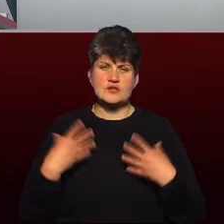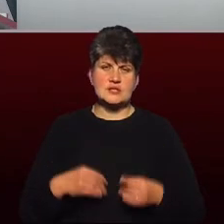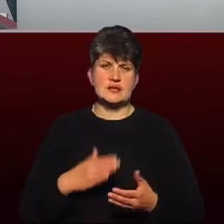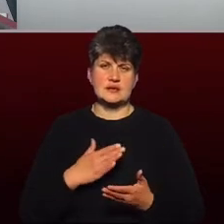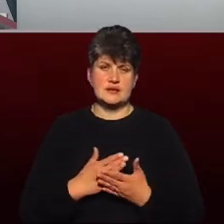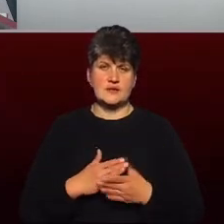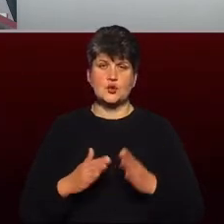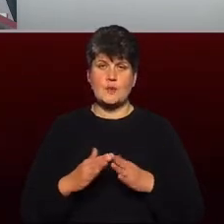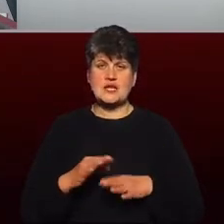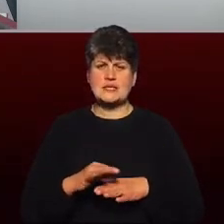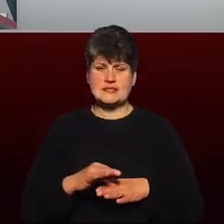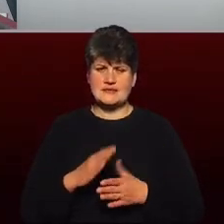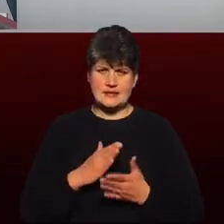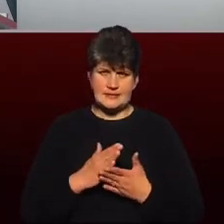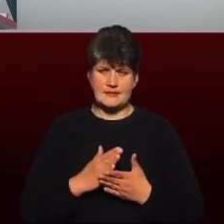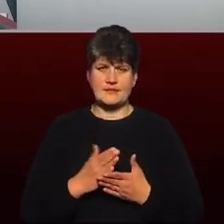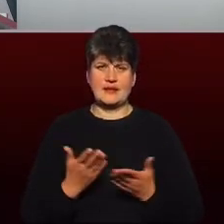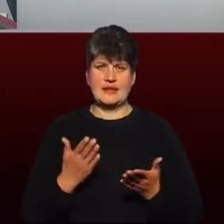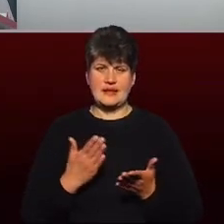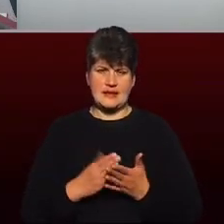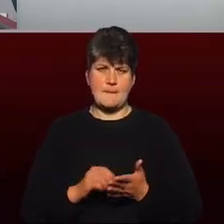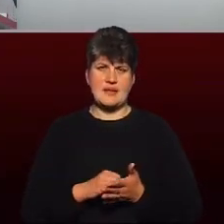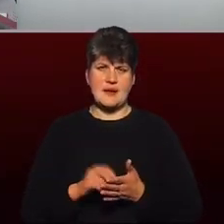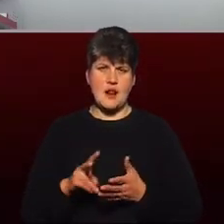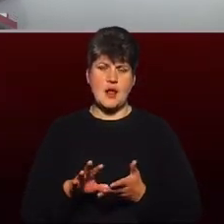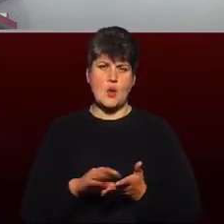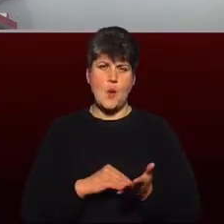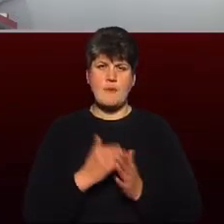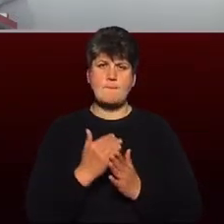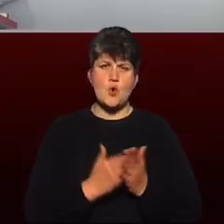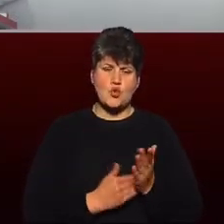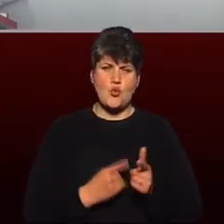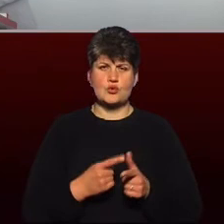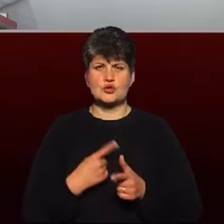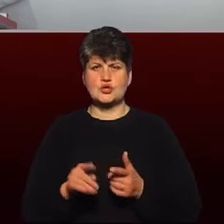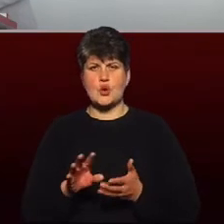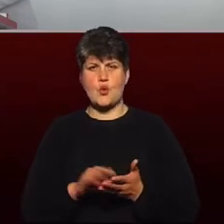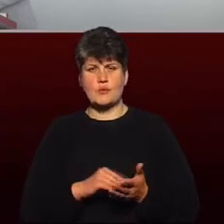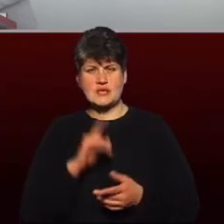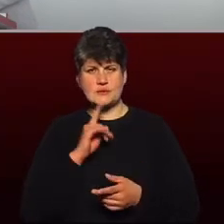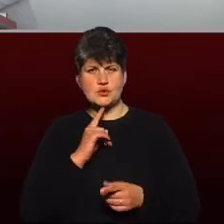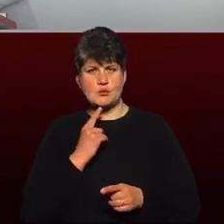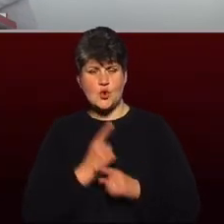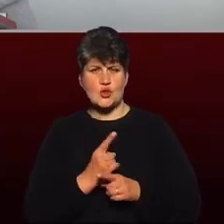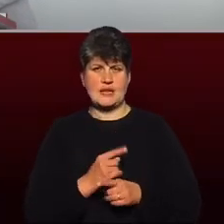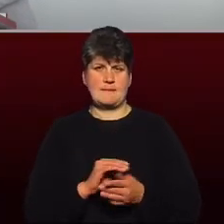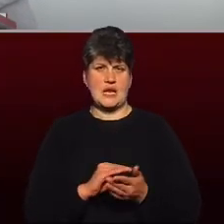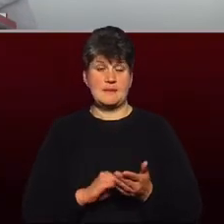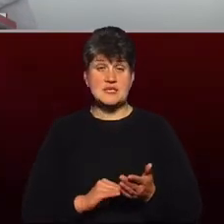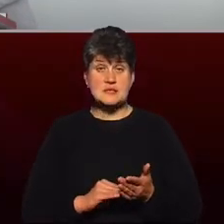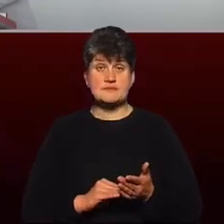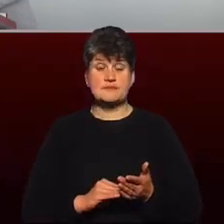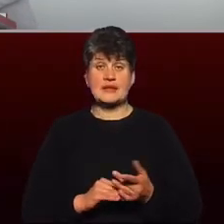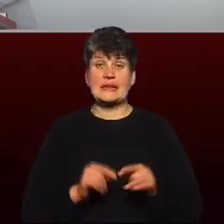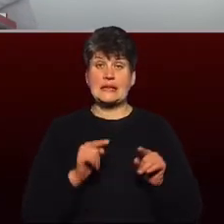домашнього насильства і в неї є певні матеріали, тобто там копія протоколу чи копія тимчасового заборонного припису, така особа